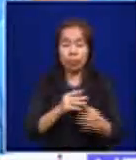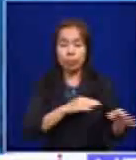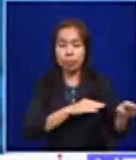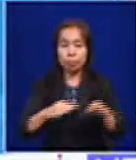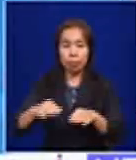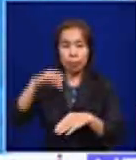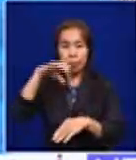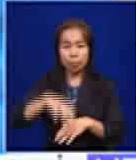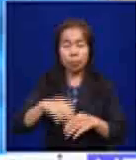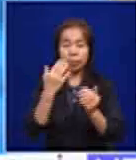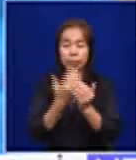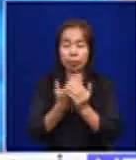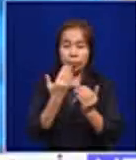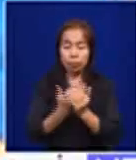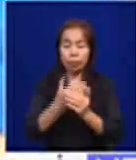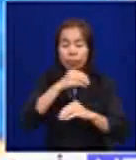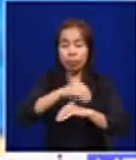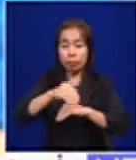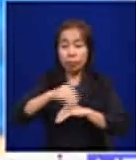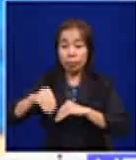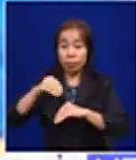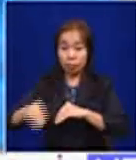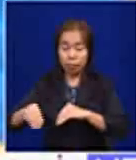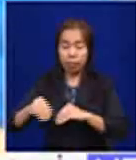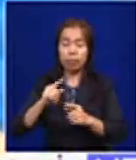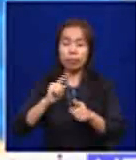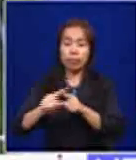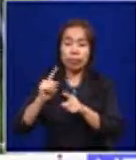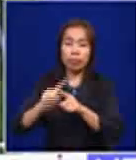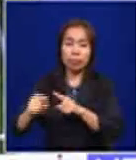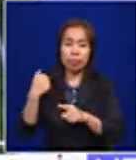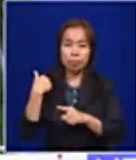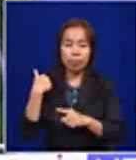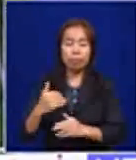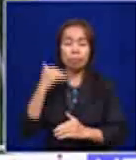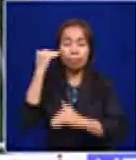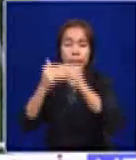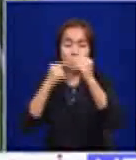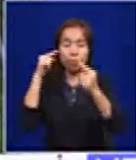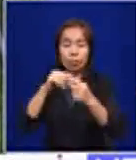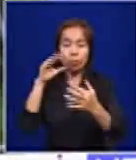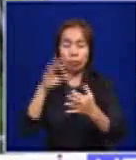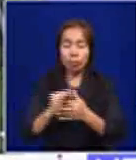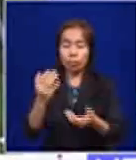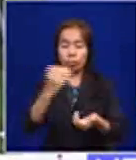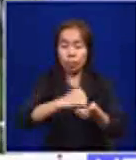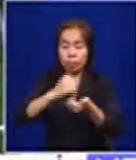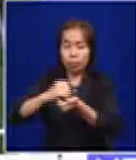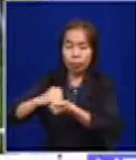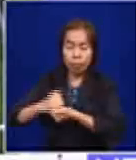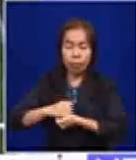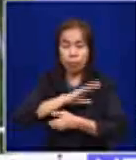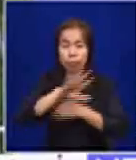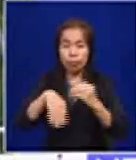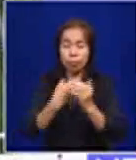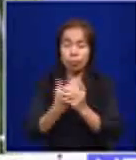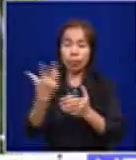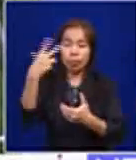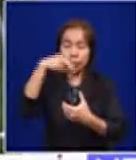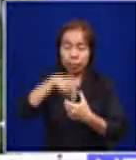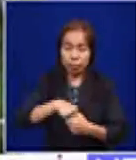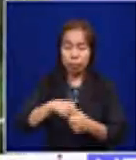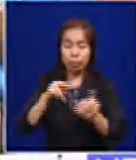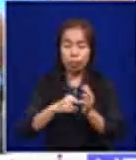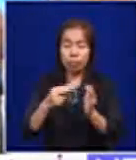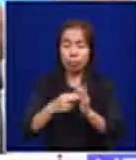าบันการเงินและภาคีการพัฒนาที่เกี่ยวข้องร่วมเดินหน้าโครงการประชารัฐจังหวัดกาญจนบุรีในกิจกรรม